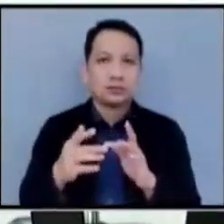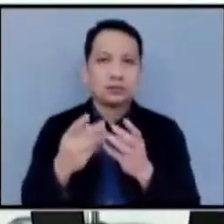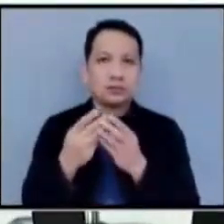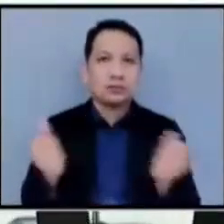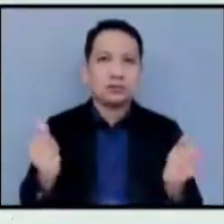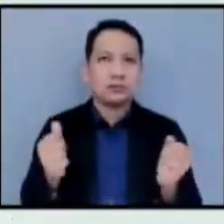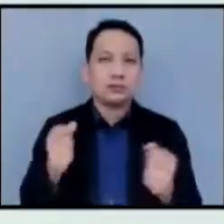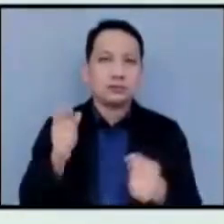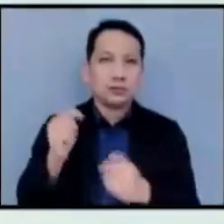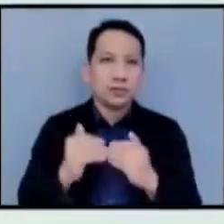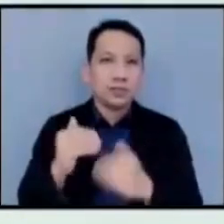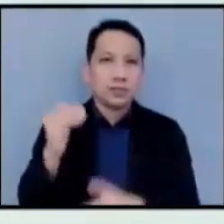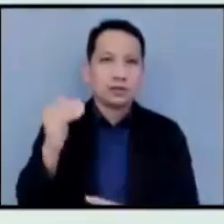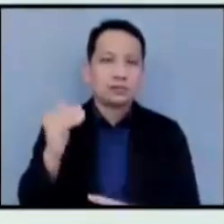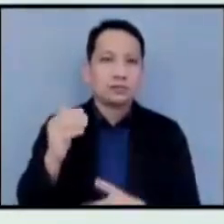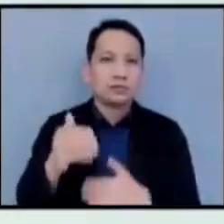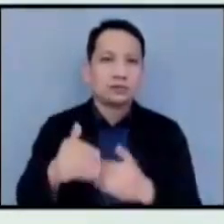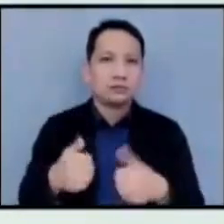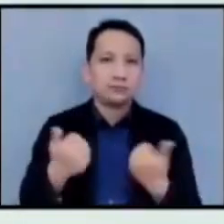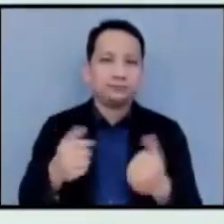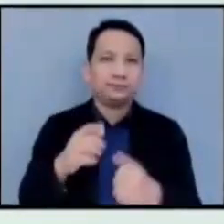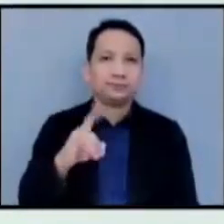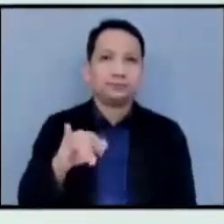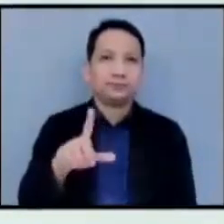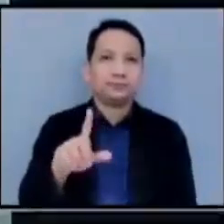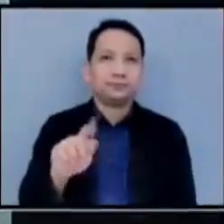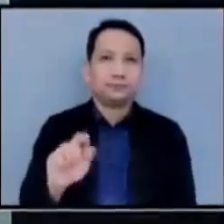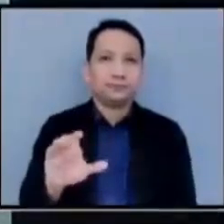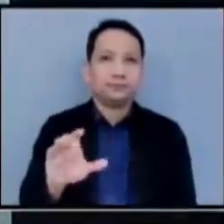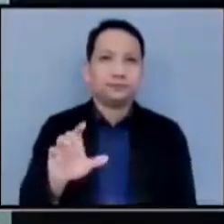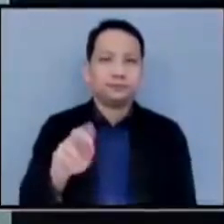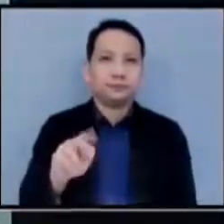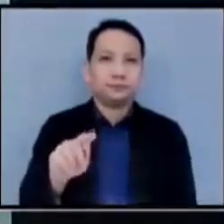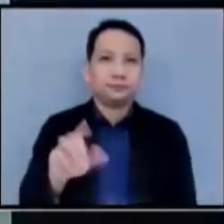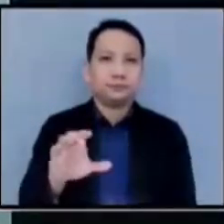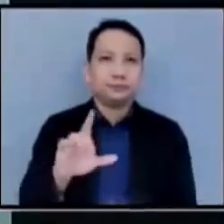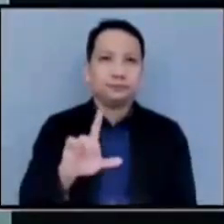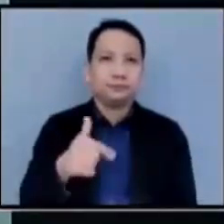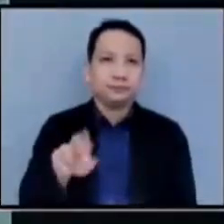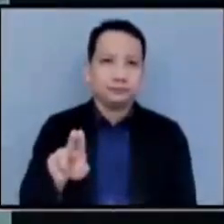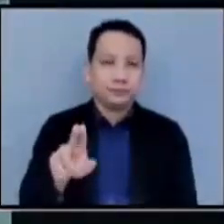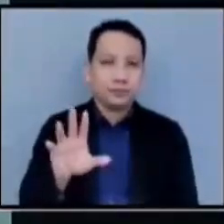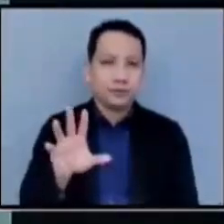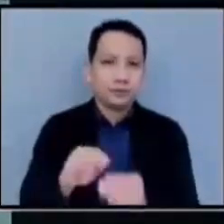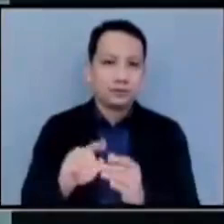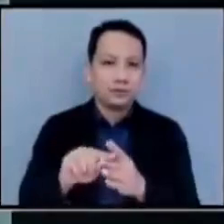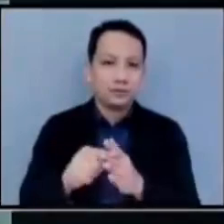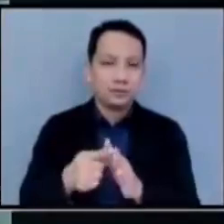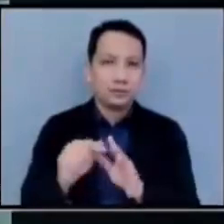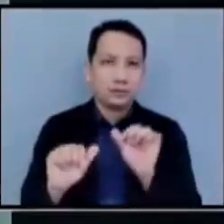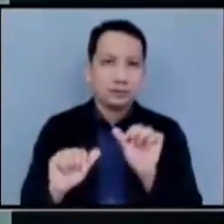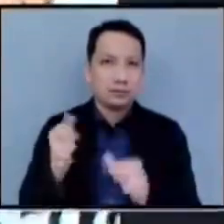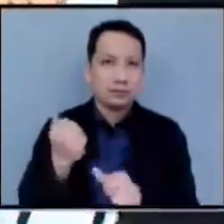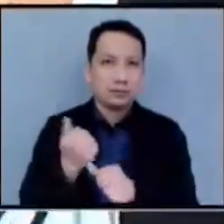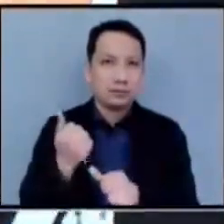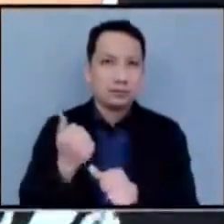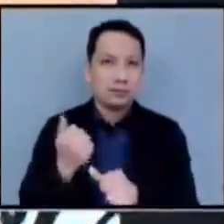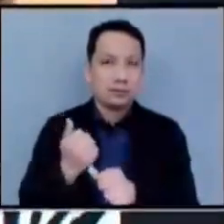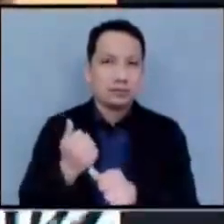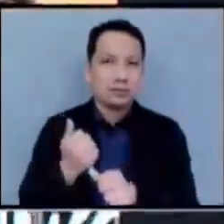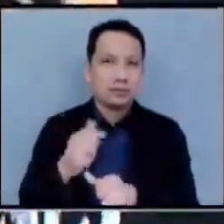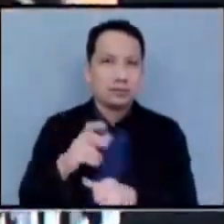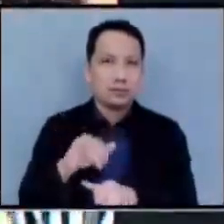pamahalaan sa pamamagitan ng DICT, NTC at LGU at sinimulan ang Assisted SIM Card Registration sa